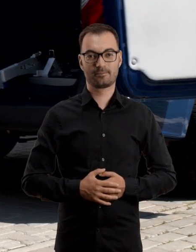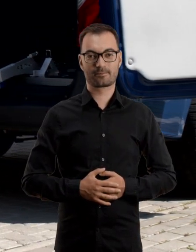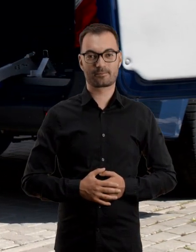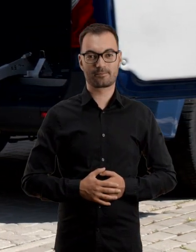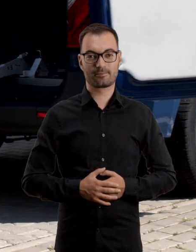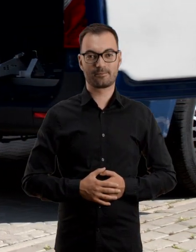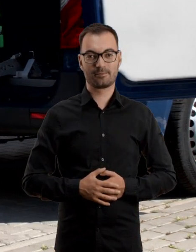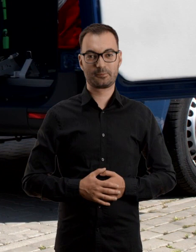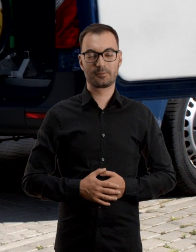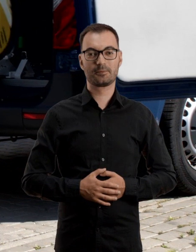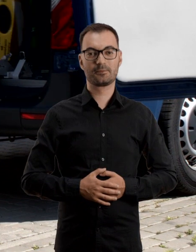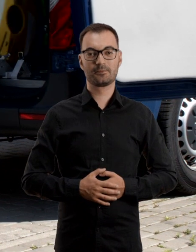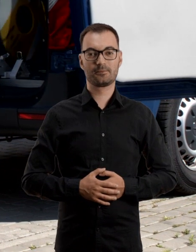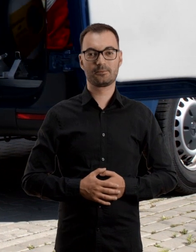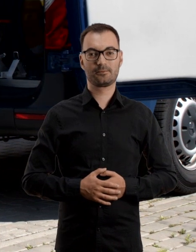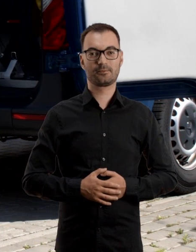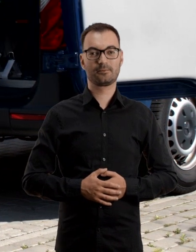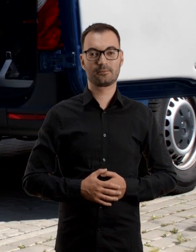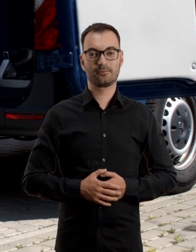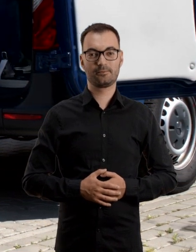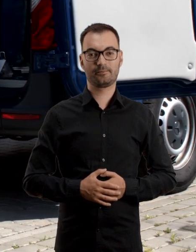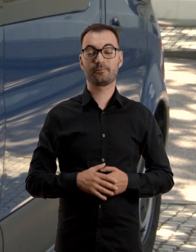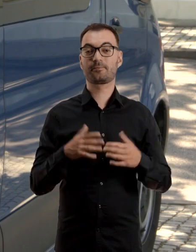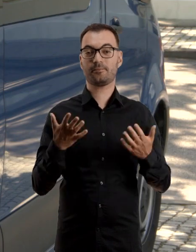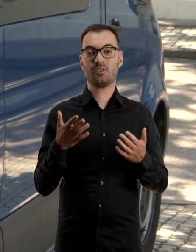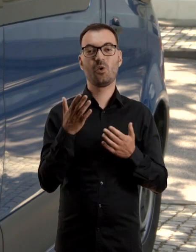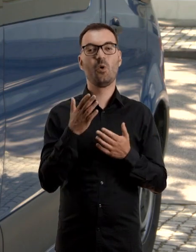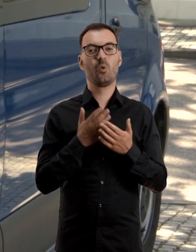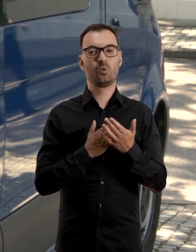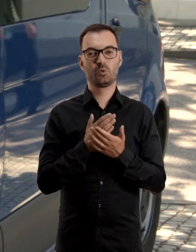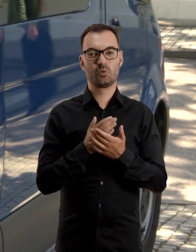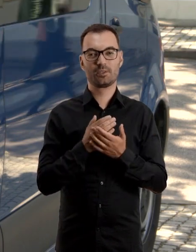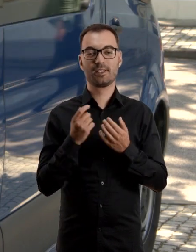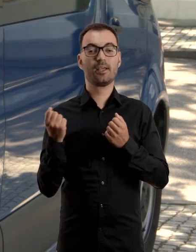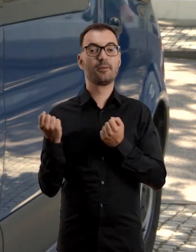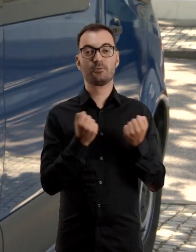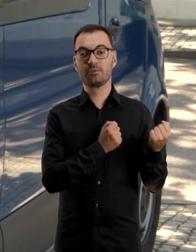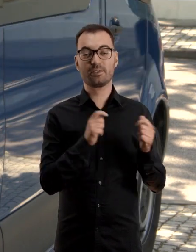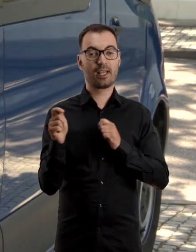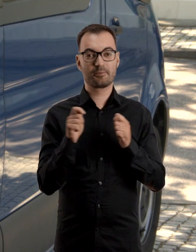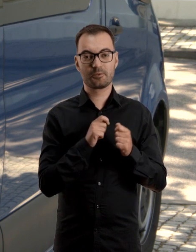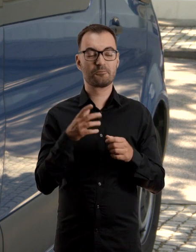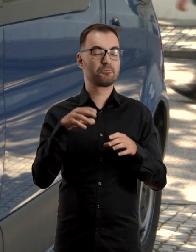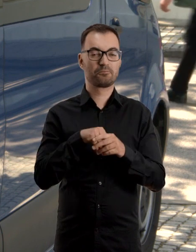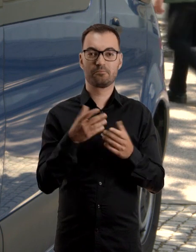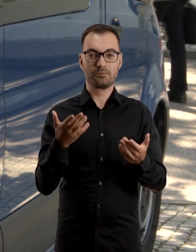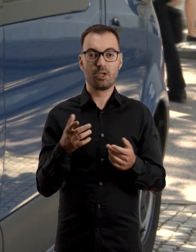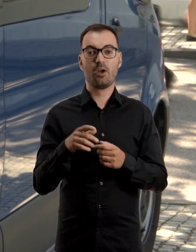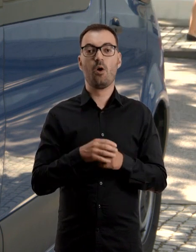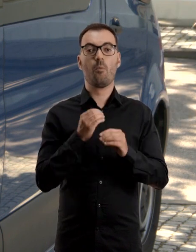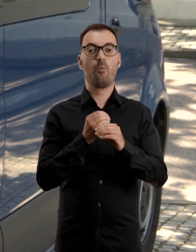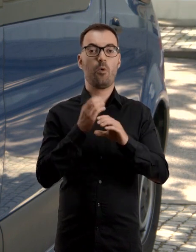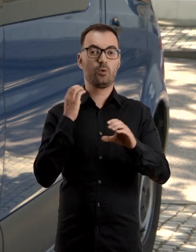pomocy kierowcy wjeżdża do busa po rampie, mówi Tomasz Nurzyński. Zakres świadczonych usług transportowych może obejmować przejazd